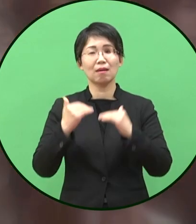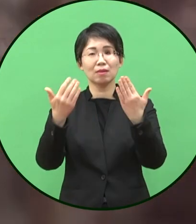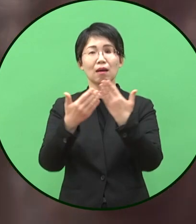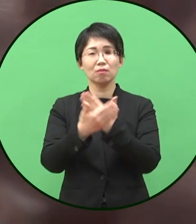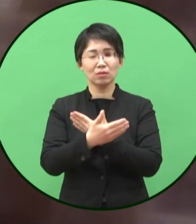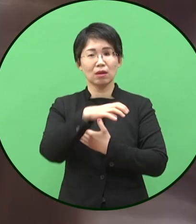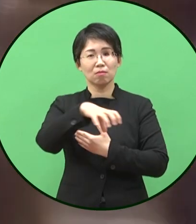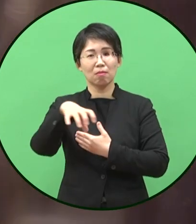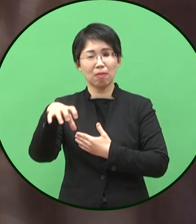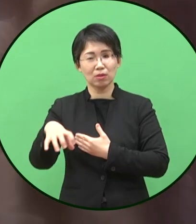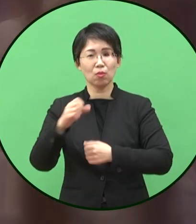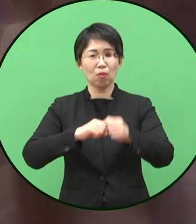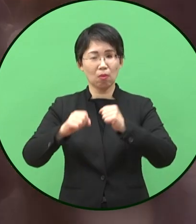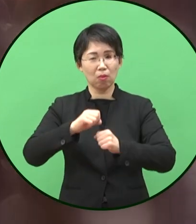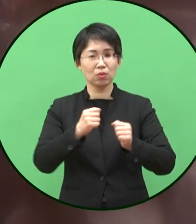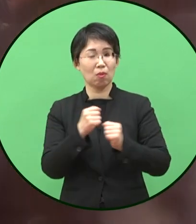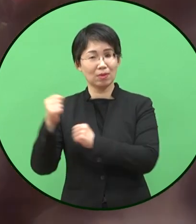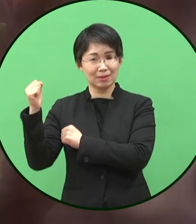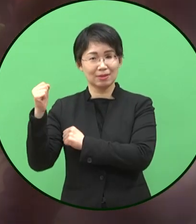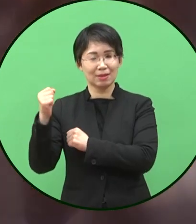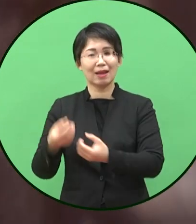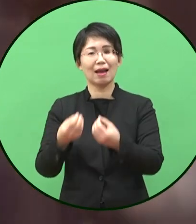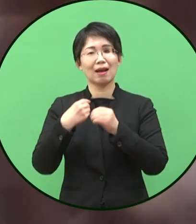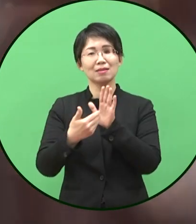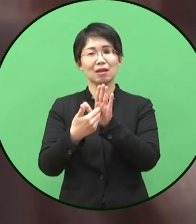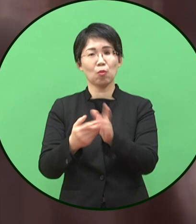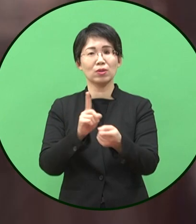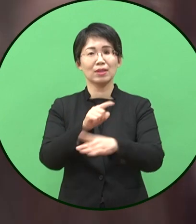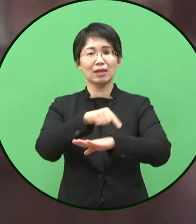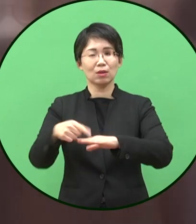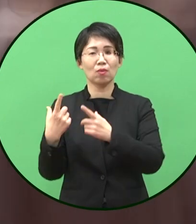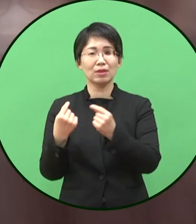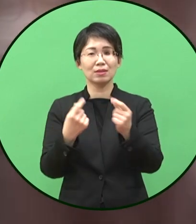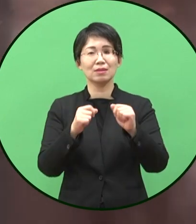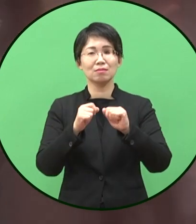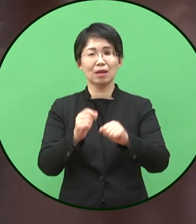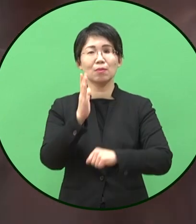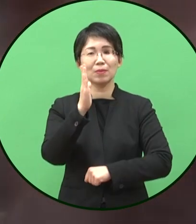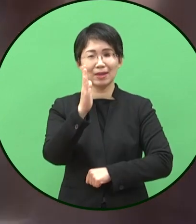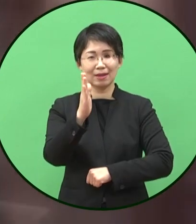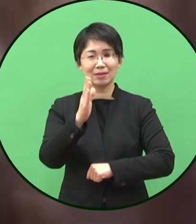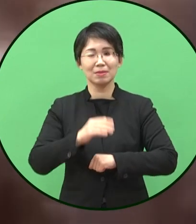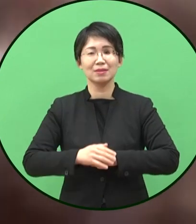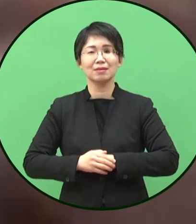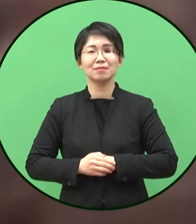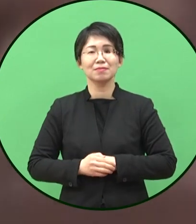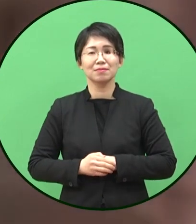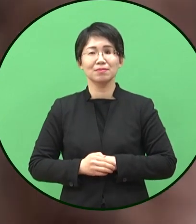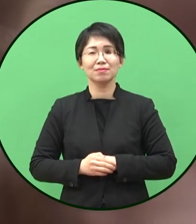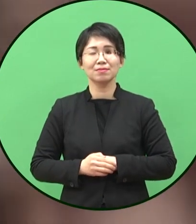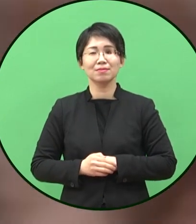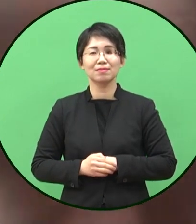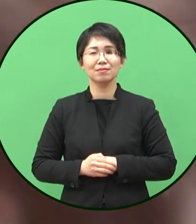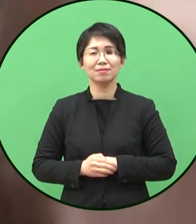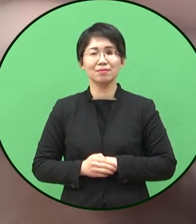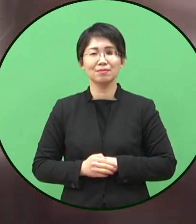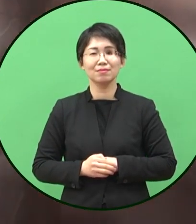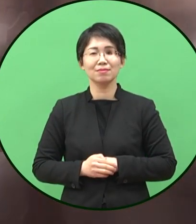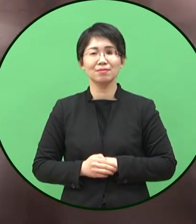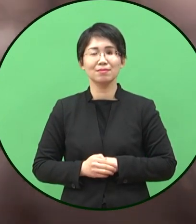る場面行動を避け、感染防止対策の徹底をお願いします。